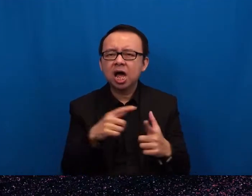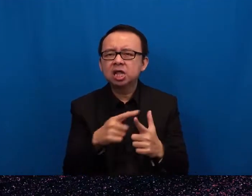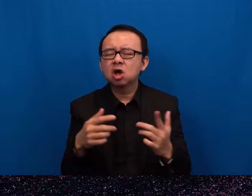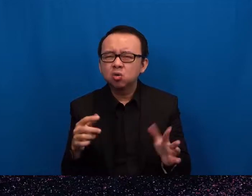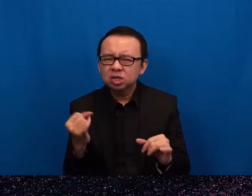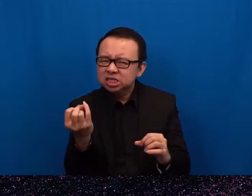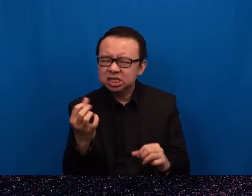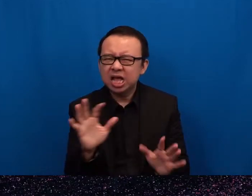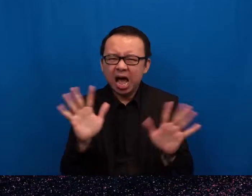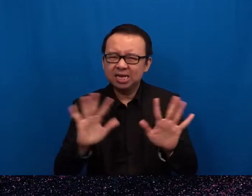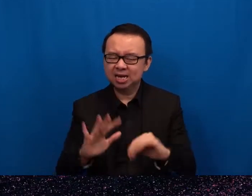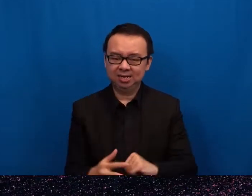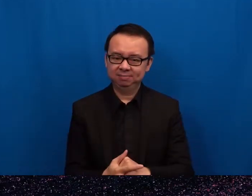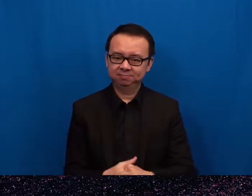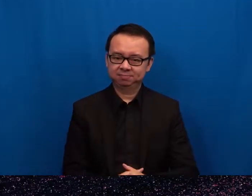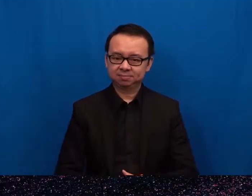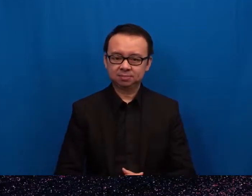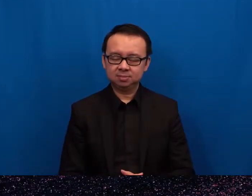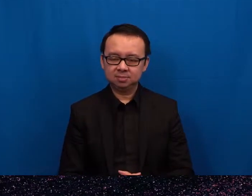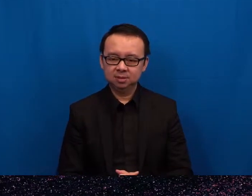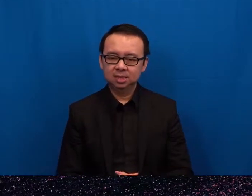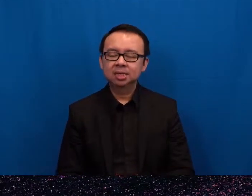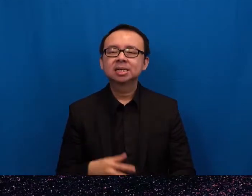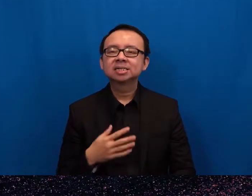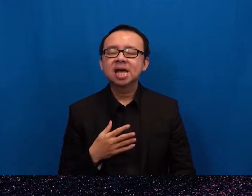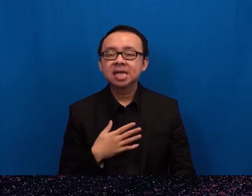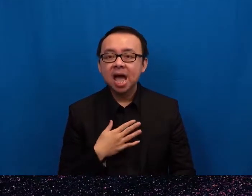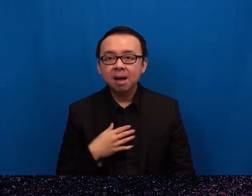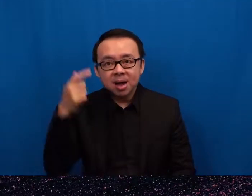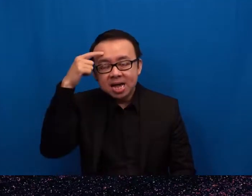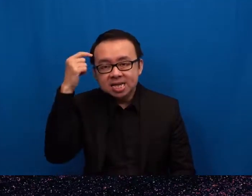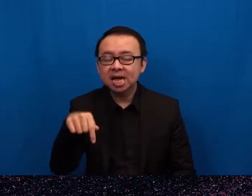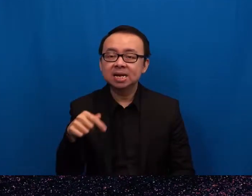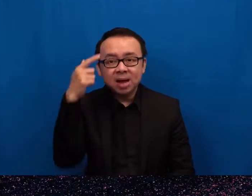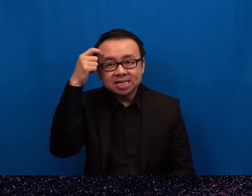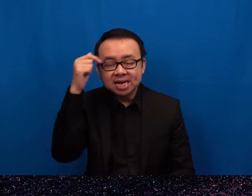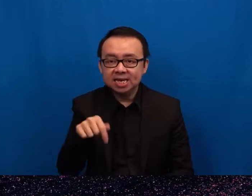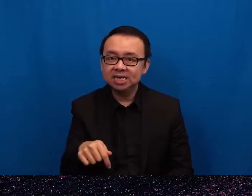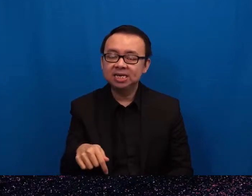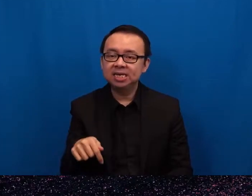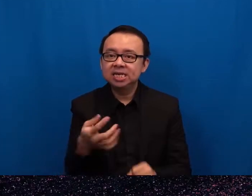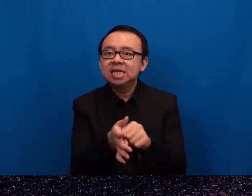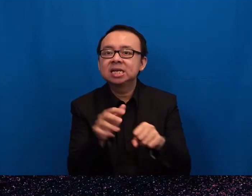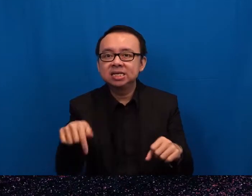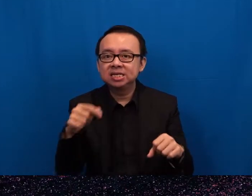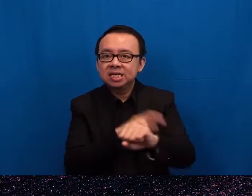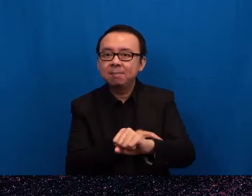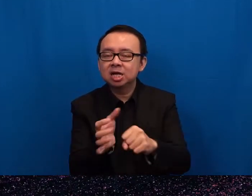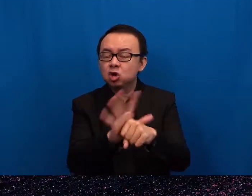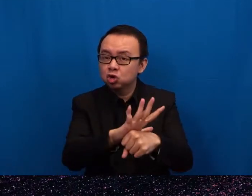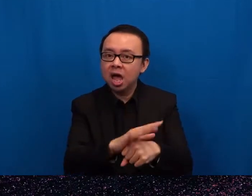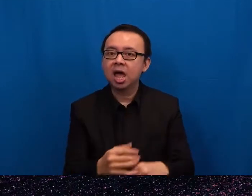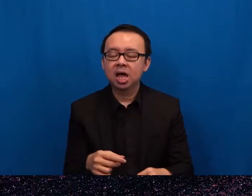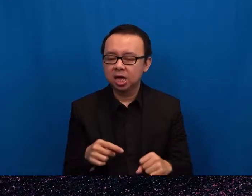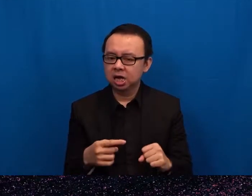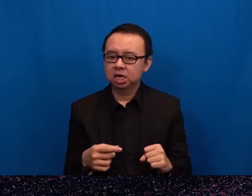tidak seorang pun binasa. Kenapa saya ajarkan semuanya ini kepada Anda di zaman corona? Bukannya saya kasih Anda bubur gitu. Kasih Anda